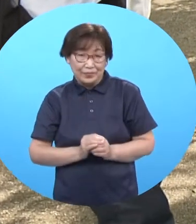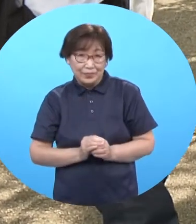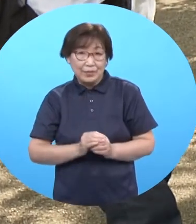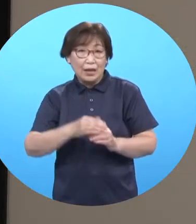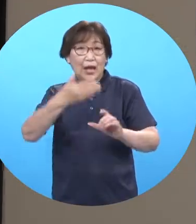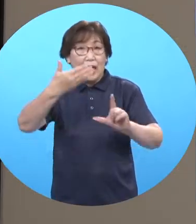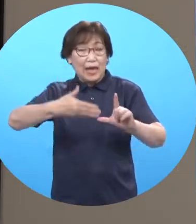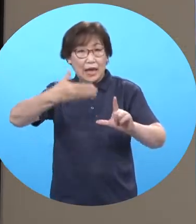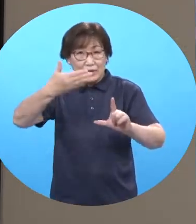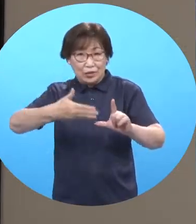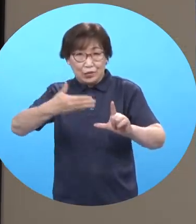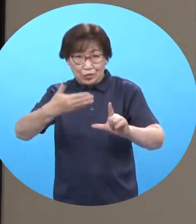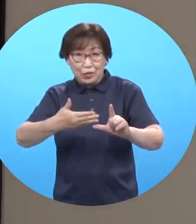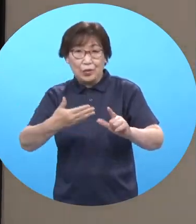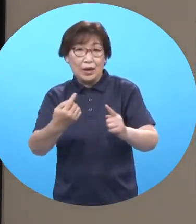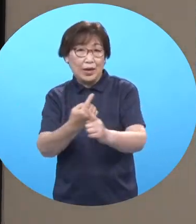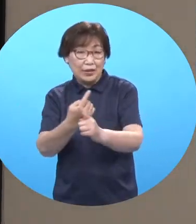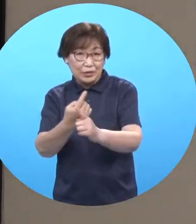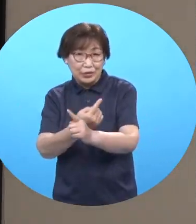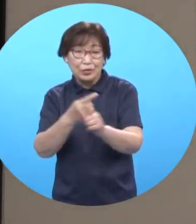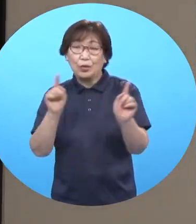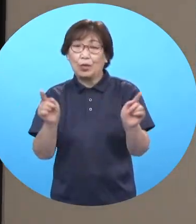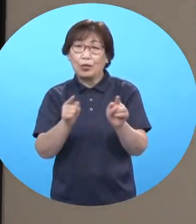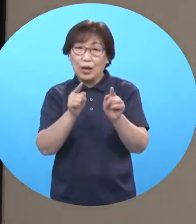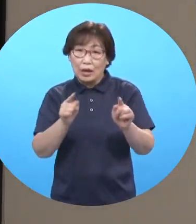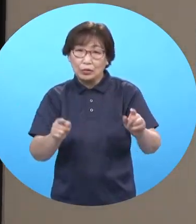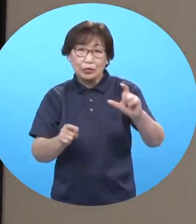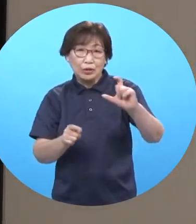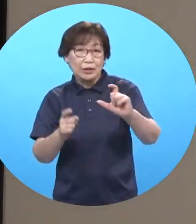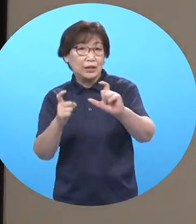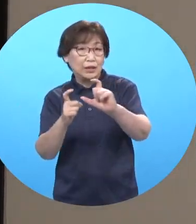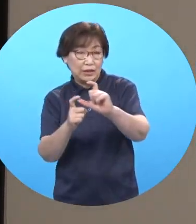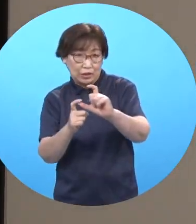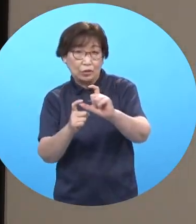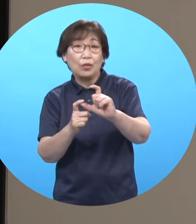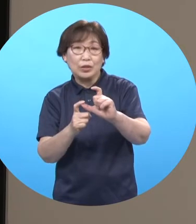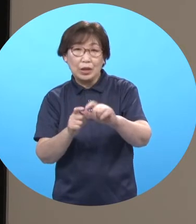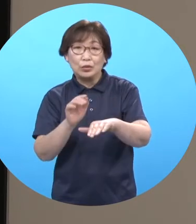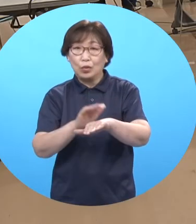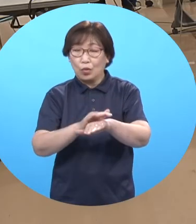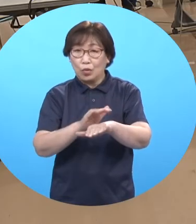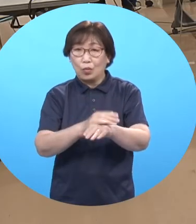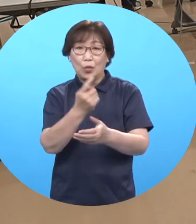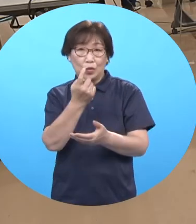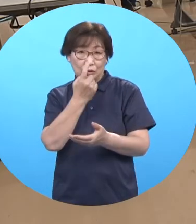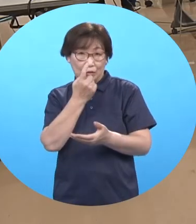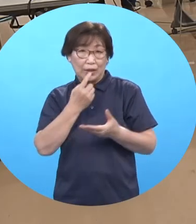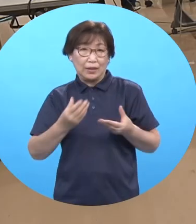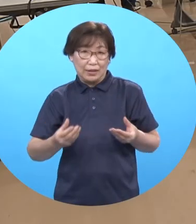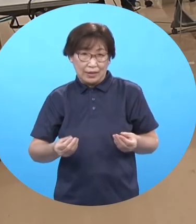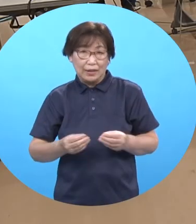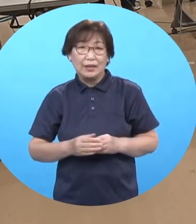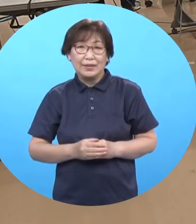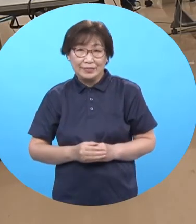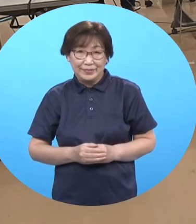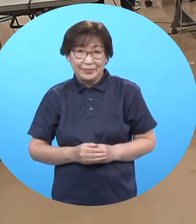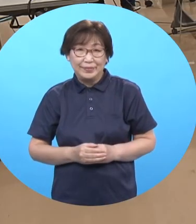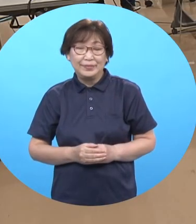映像を編集、音楽や CG を入れて演出する方法も教わりました。